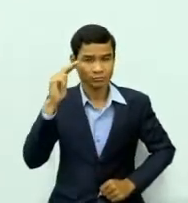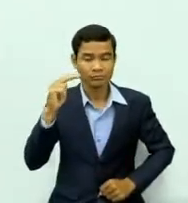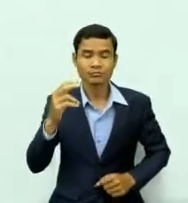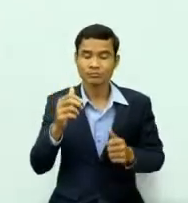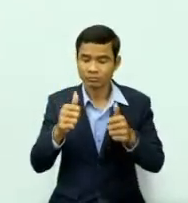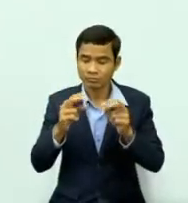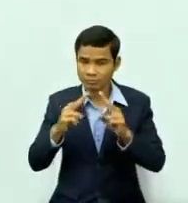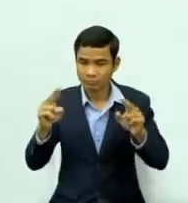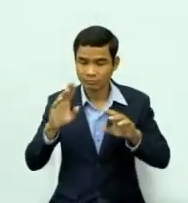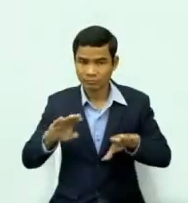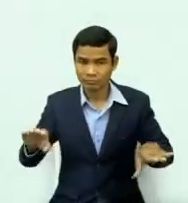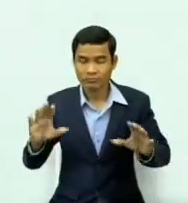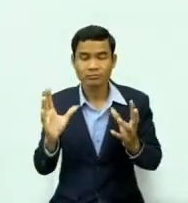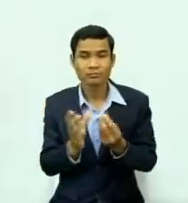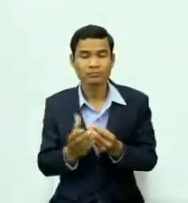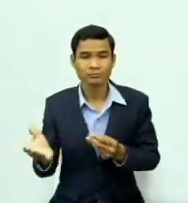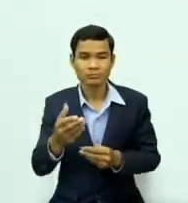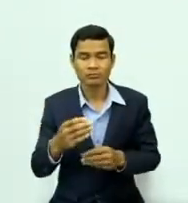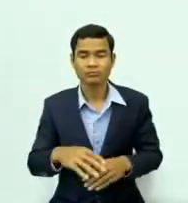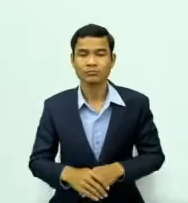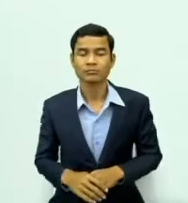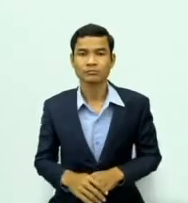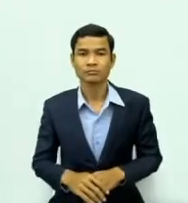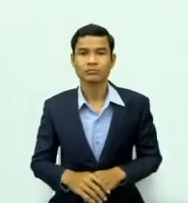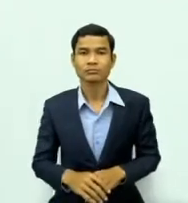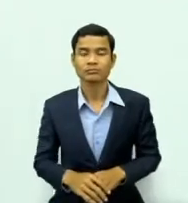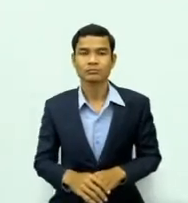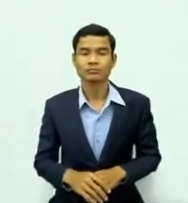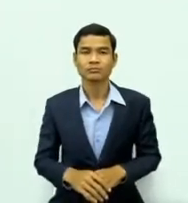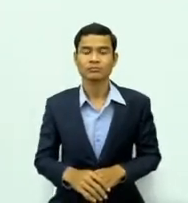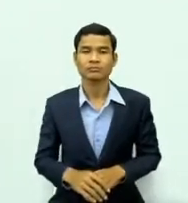Chà, lỡ nó con chỗ thịa.